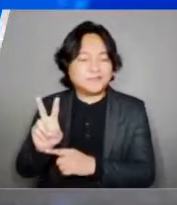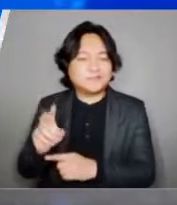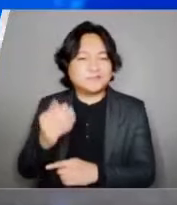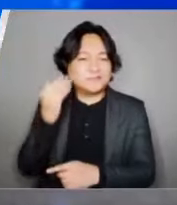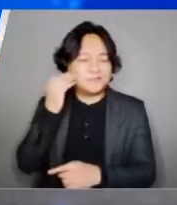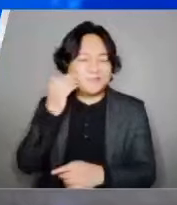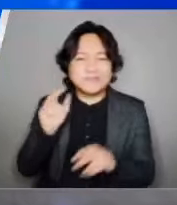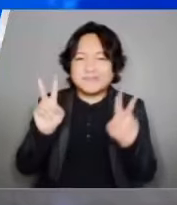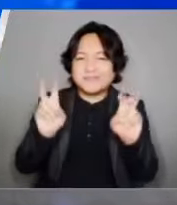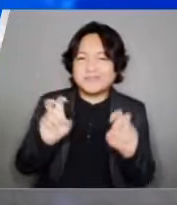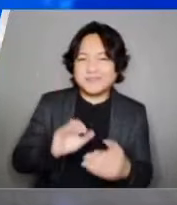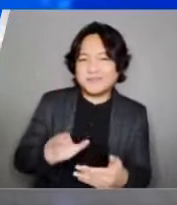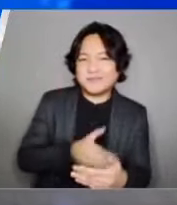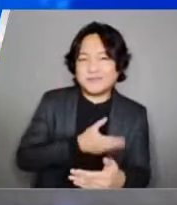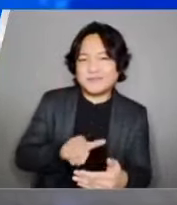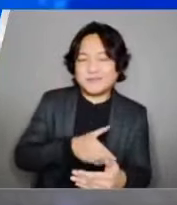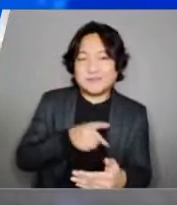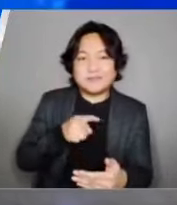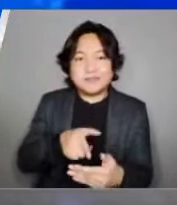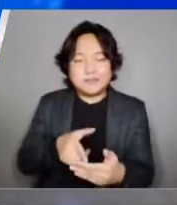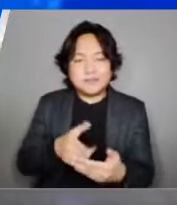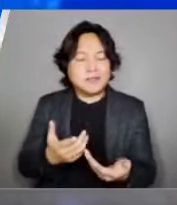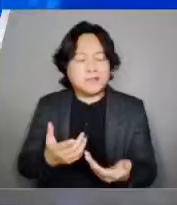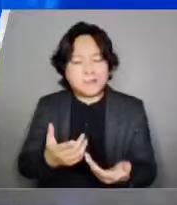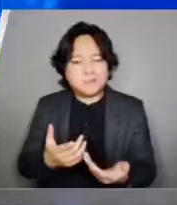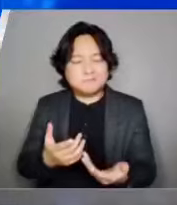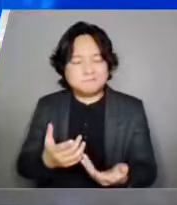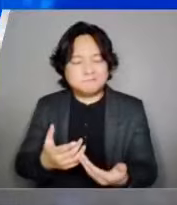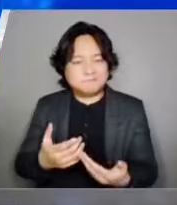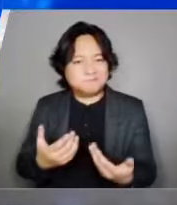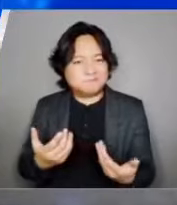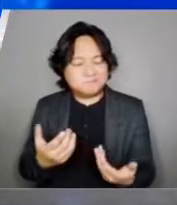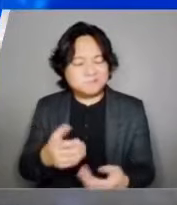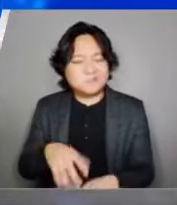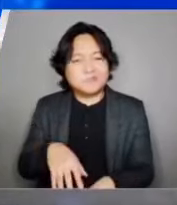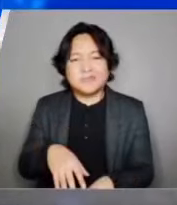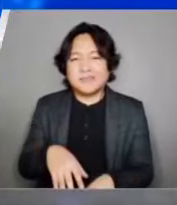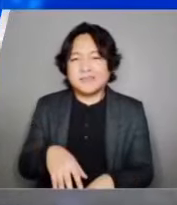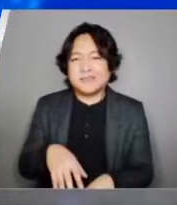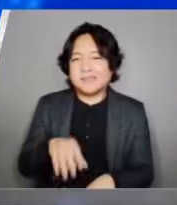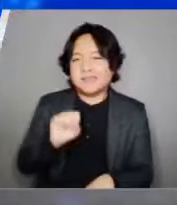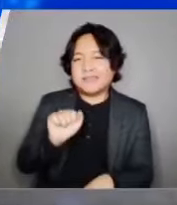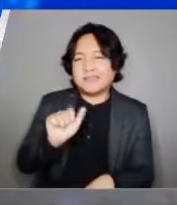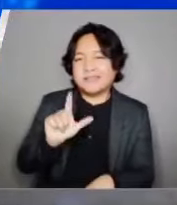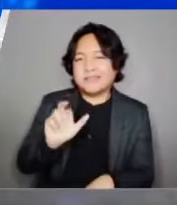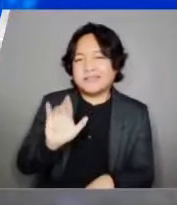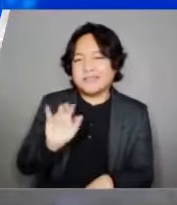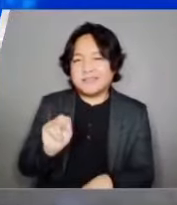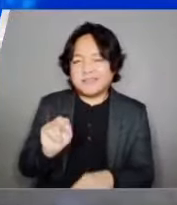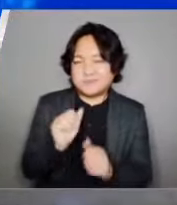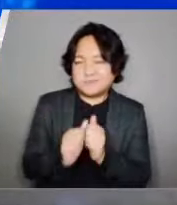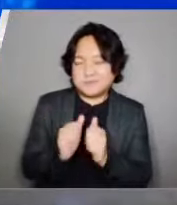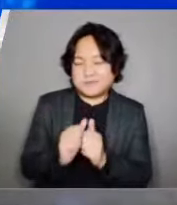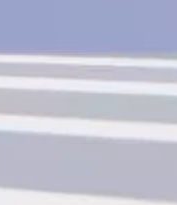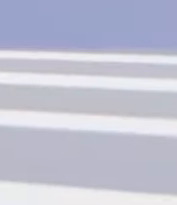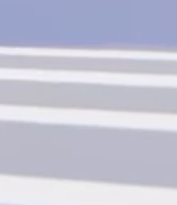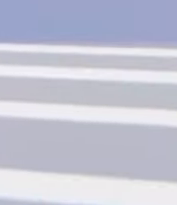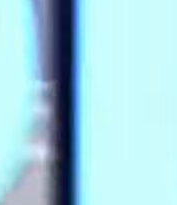tanong, masusundan pa ba ito ng mga song parody ng grupong binibitin? Saksi, si Aubrey